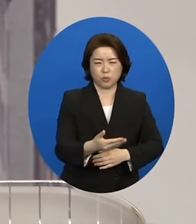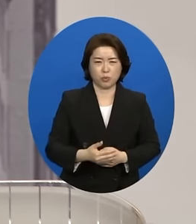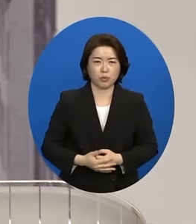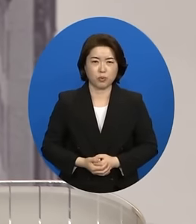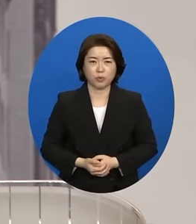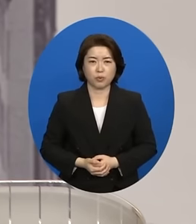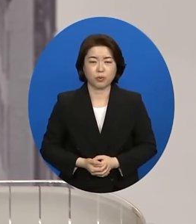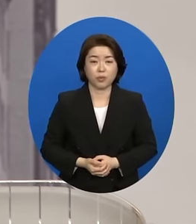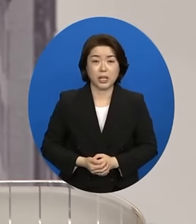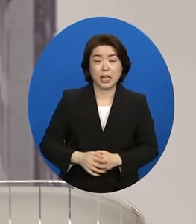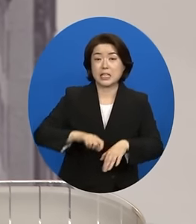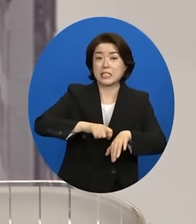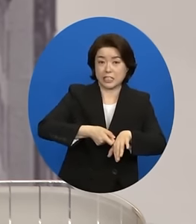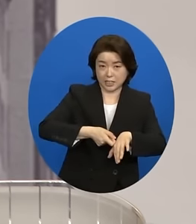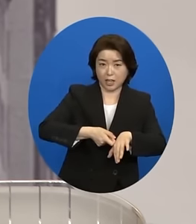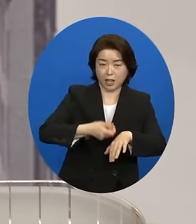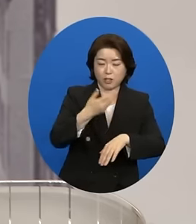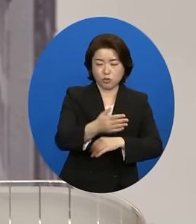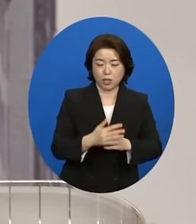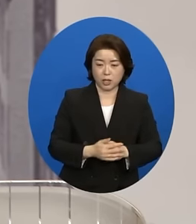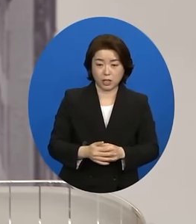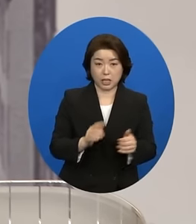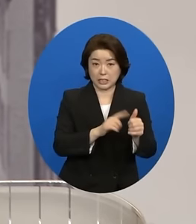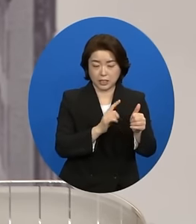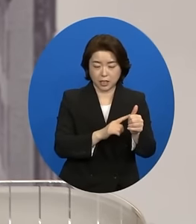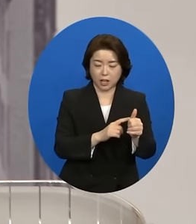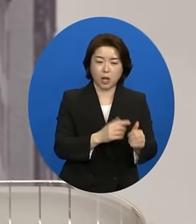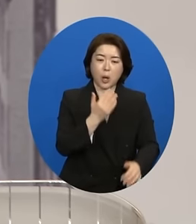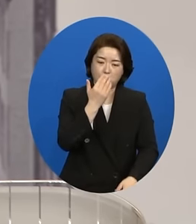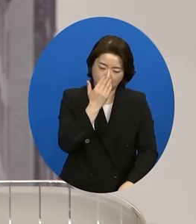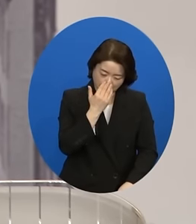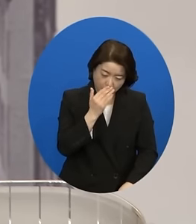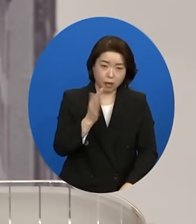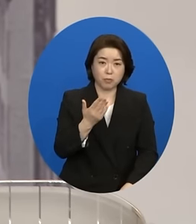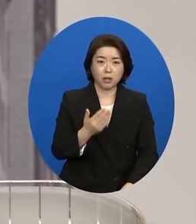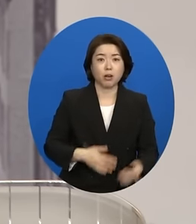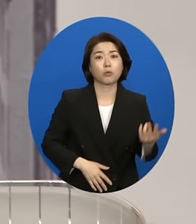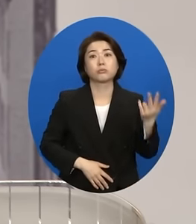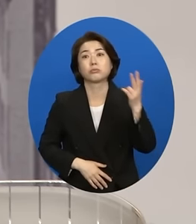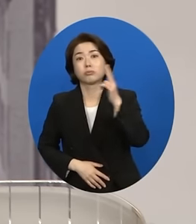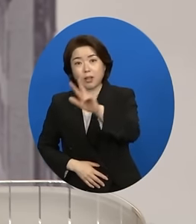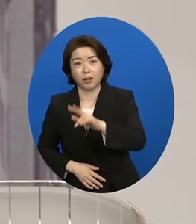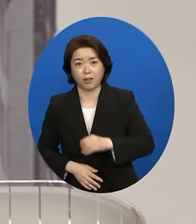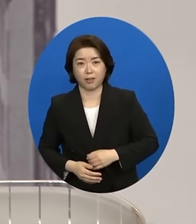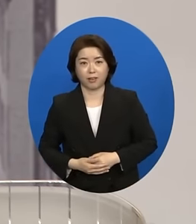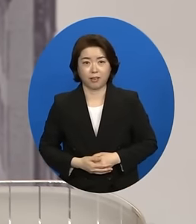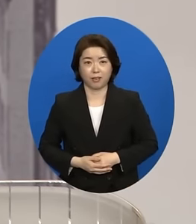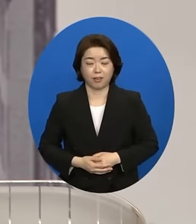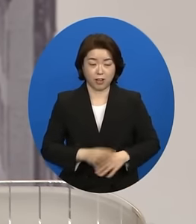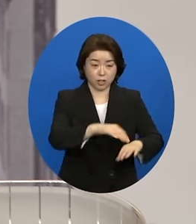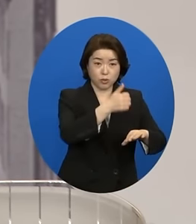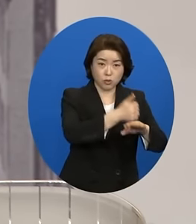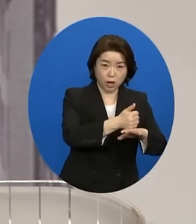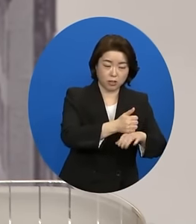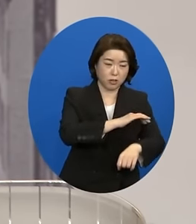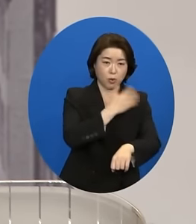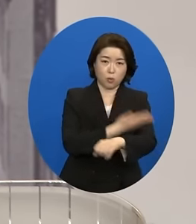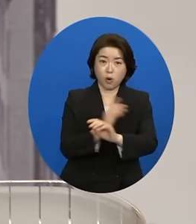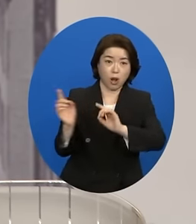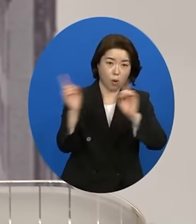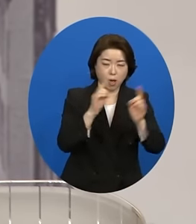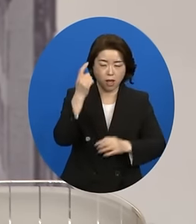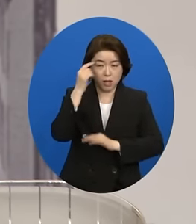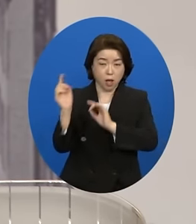결국 징계하셔서 그가 낮아졌을 때 결국 그가 돌아오게 됩니다. 그가 왕권을 회복하고 정신을 회복하고 다시